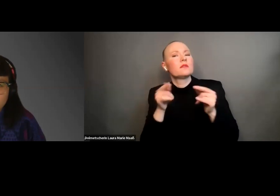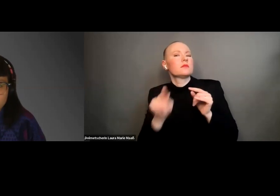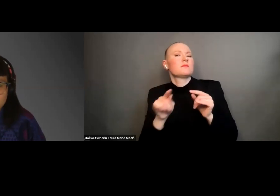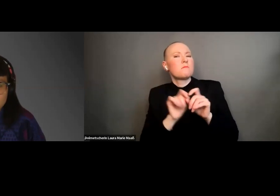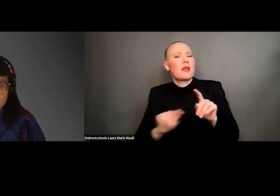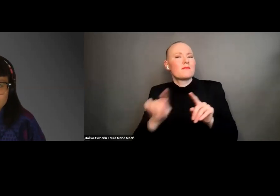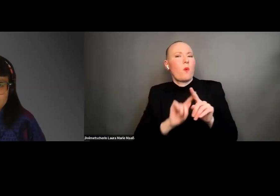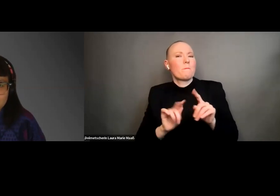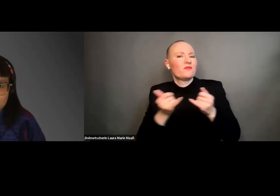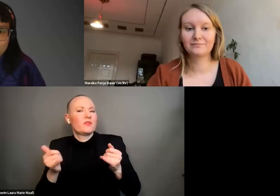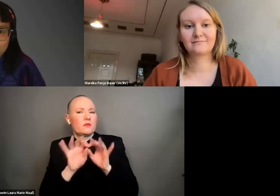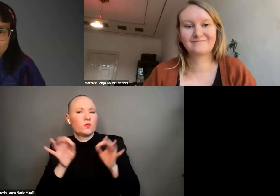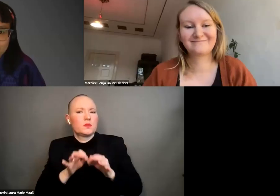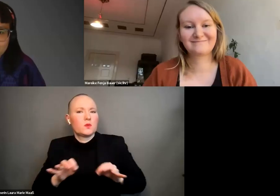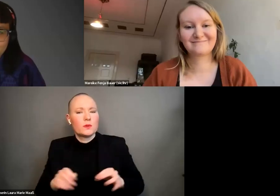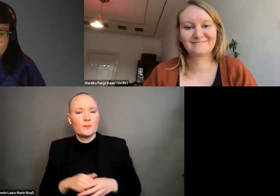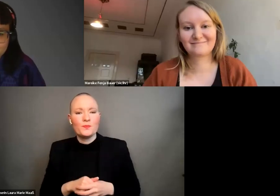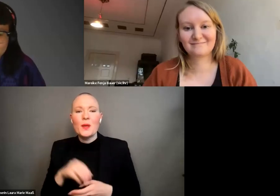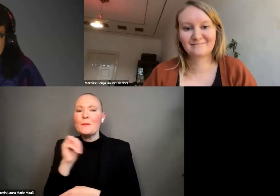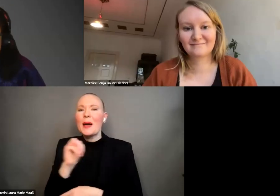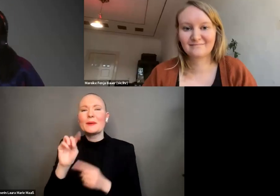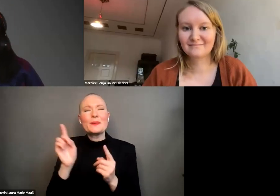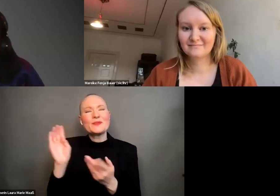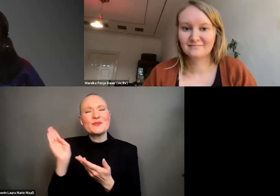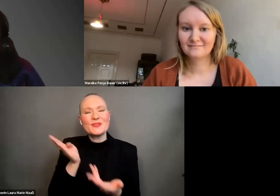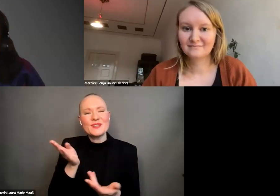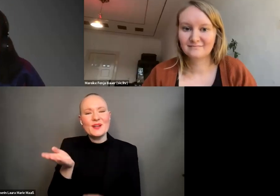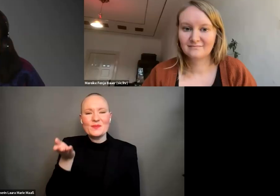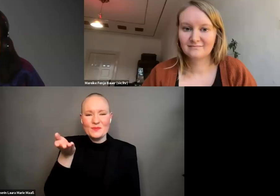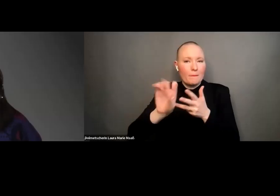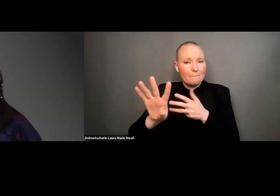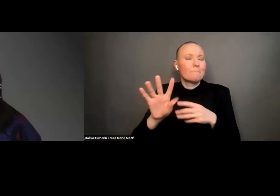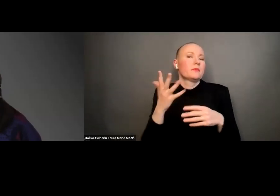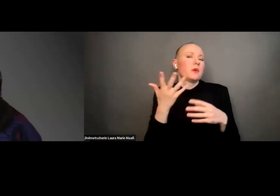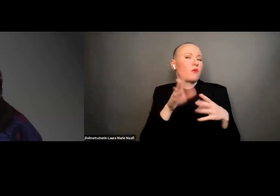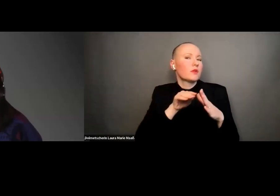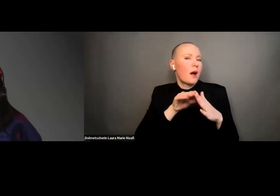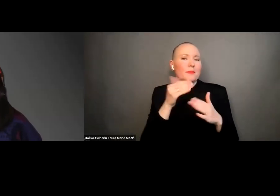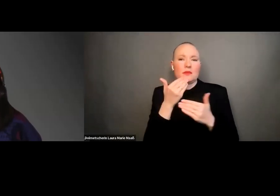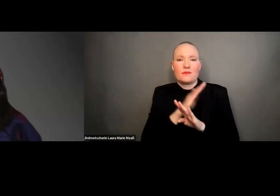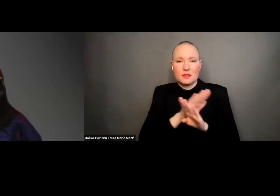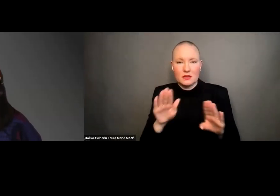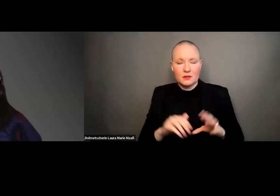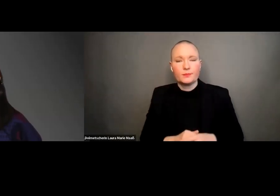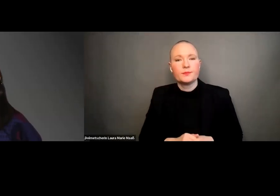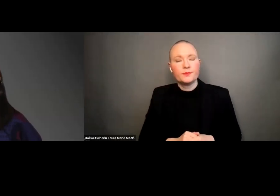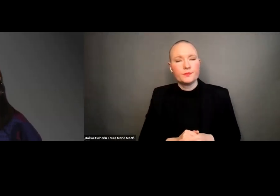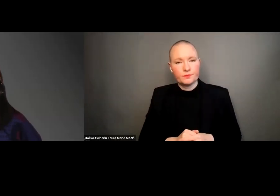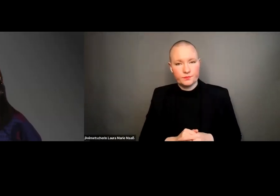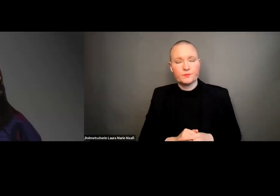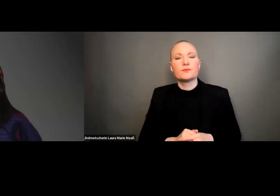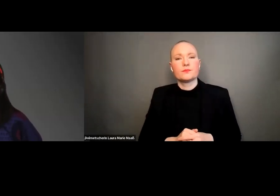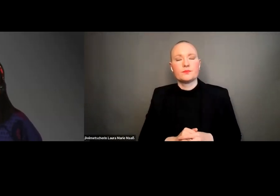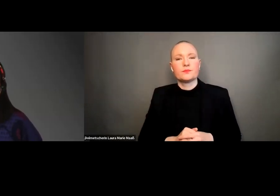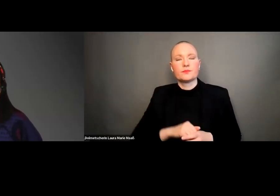marke stelle ich kurz vor ihrem vortrag auch noch mal in ruhe vor ich will auch noch mal darauf hinweisen dass